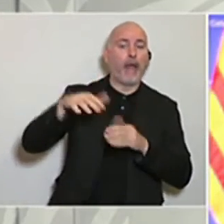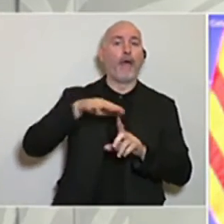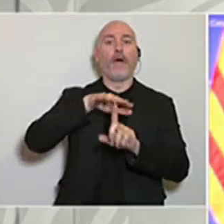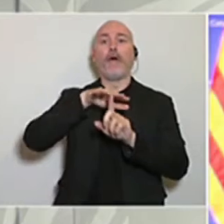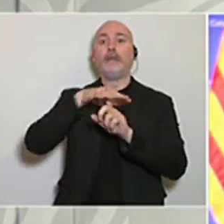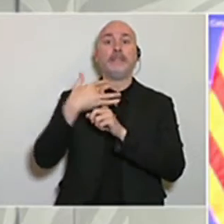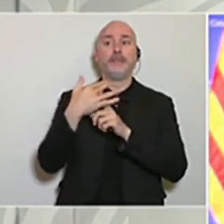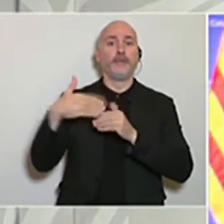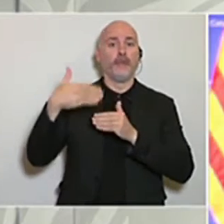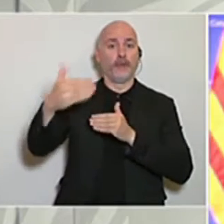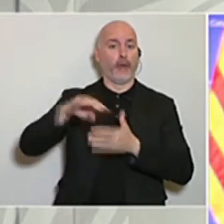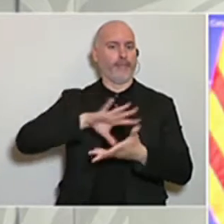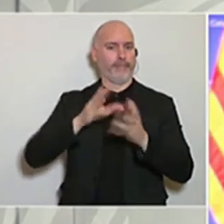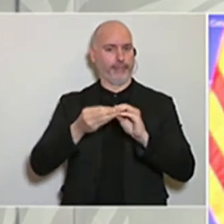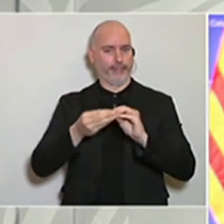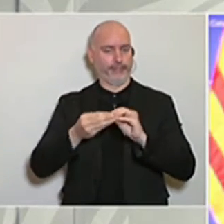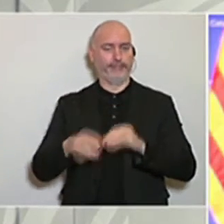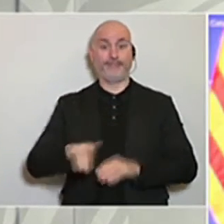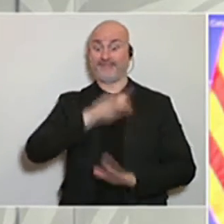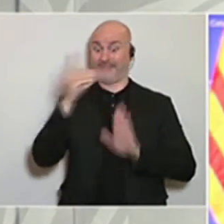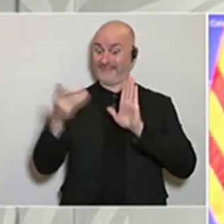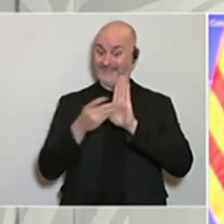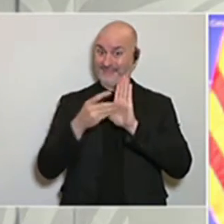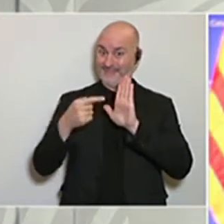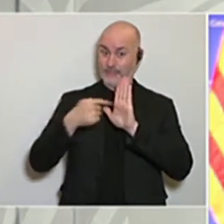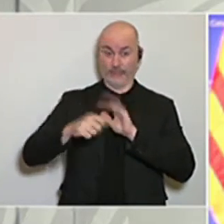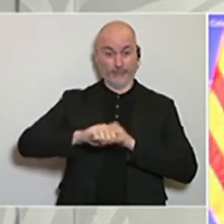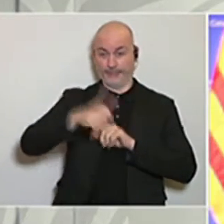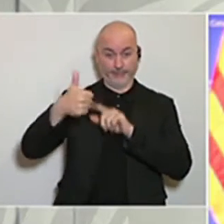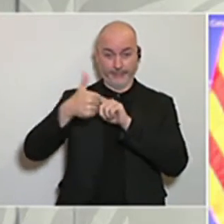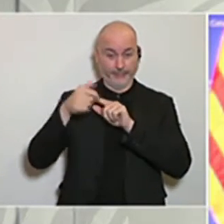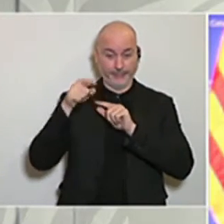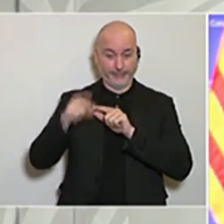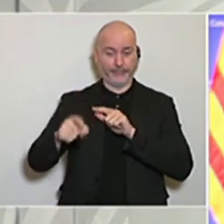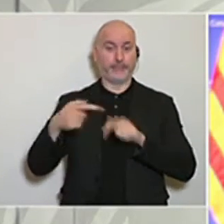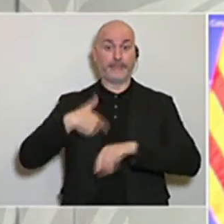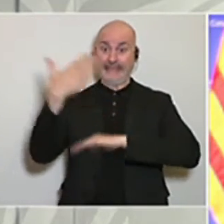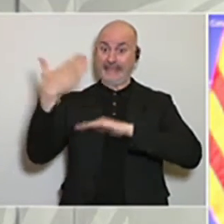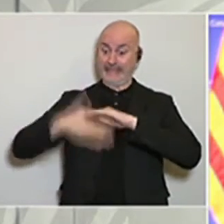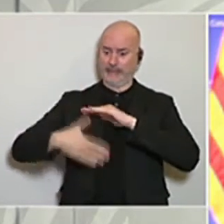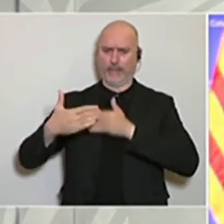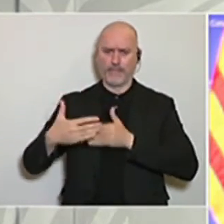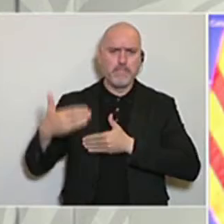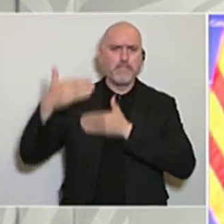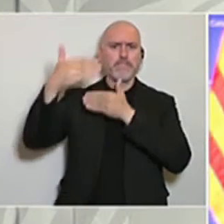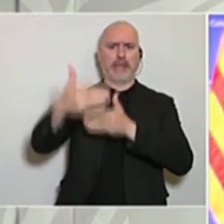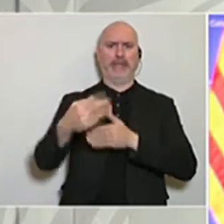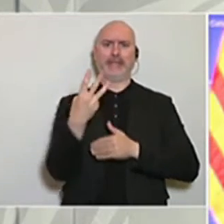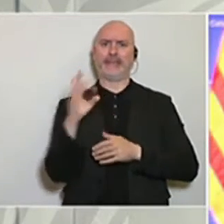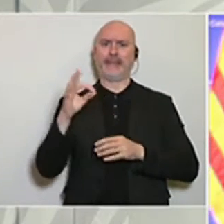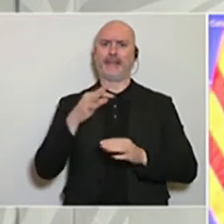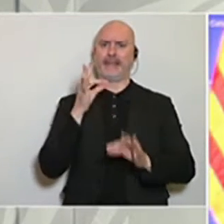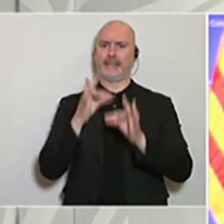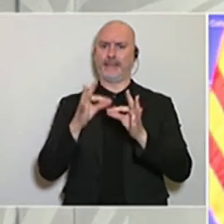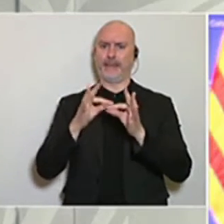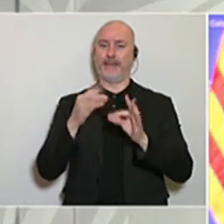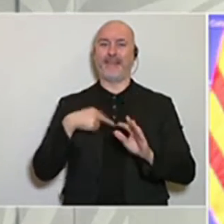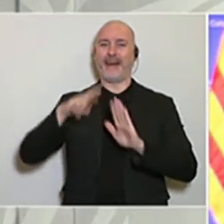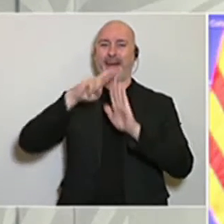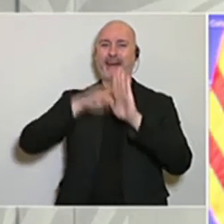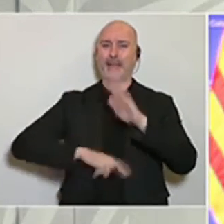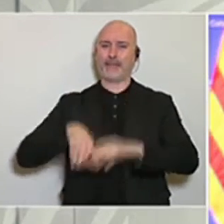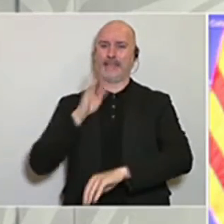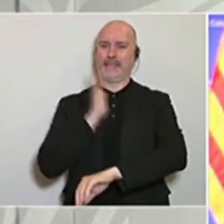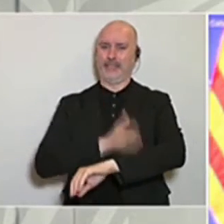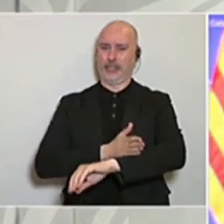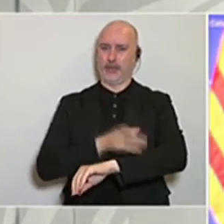En primer lloc, el decret llei amplia el termini fins a 30 de setembre de 2020 de suspensió del règim sancionador